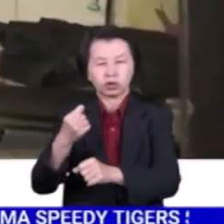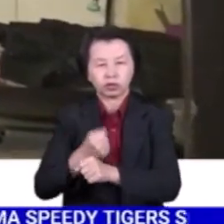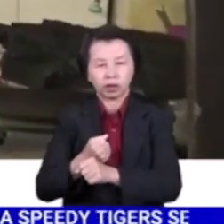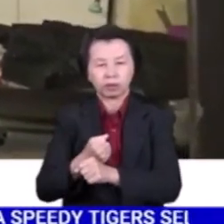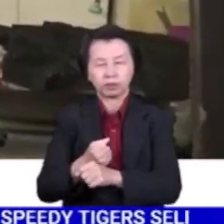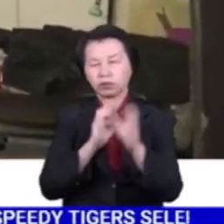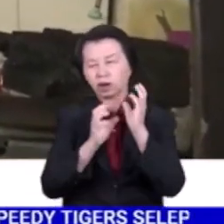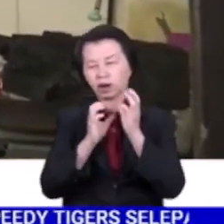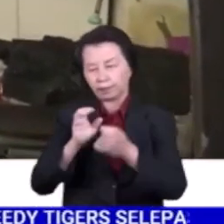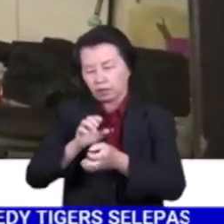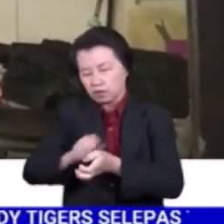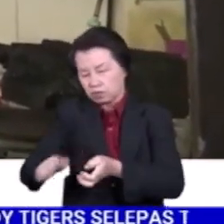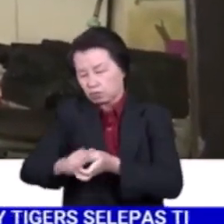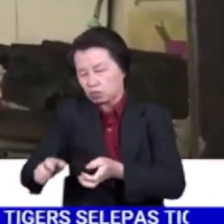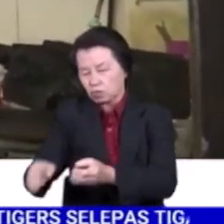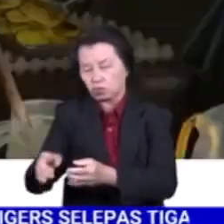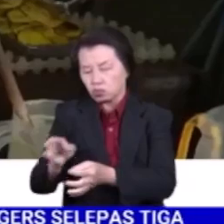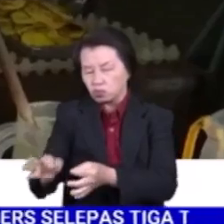sabut kelapa.